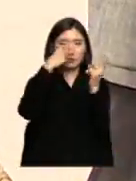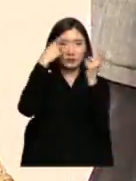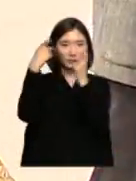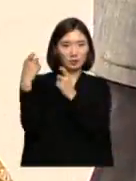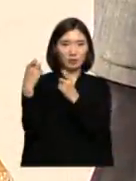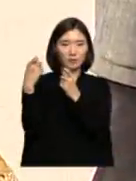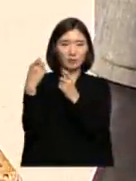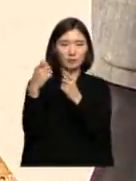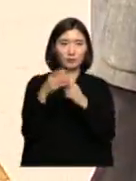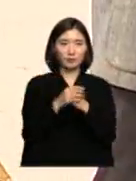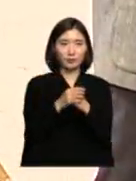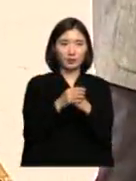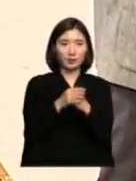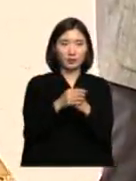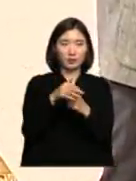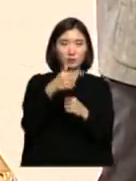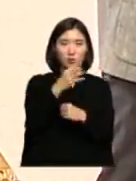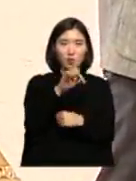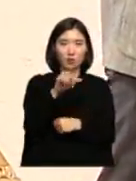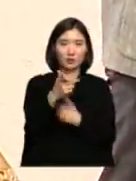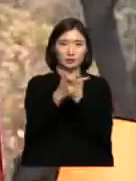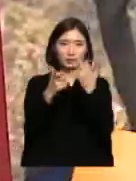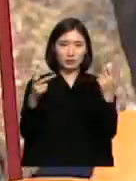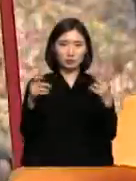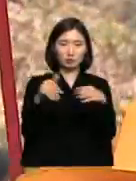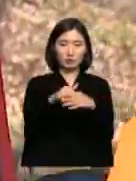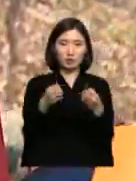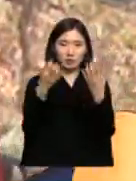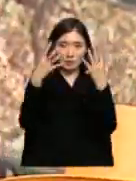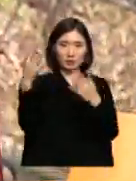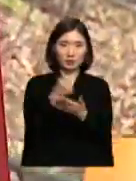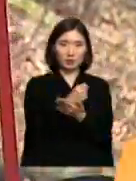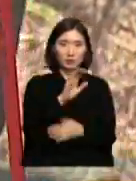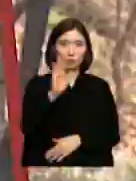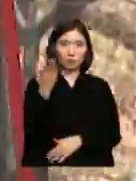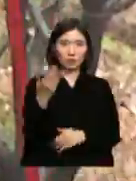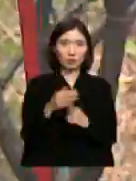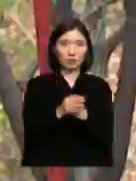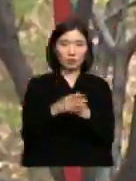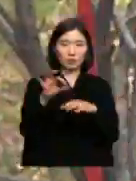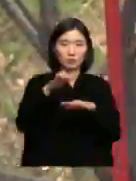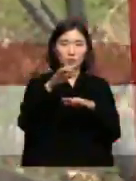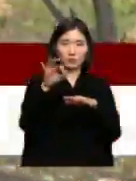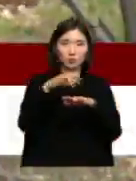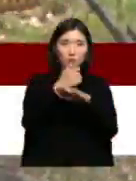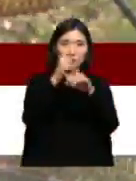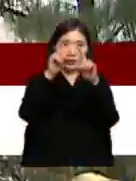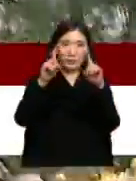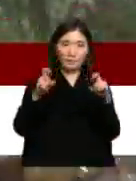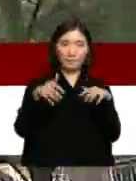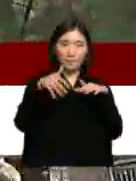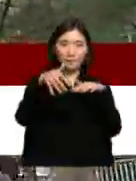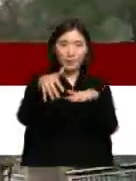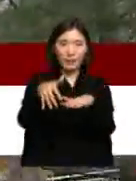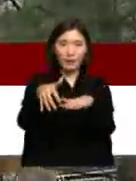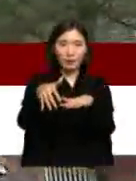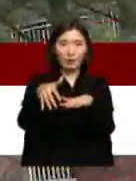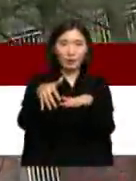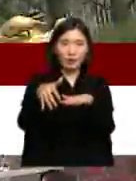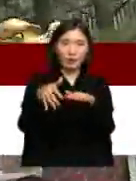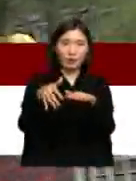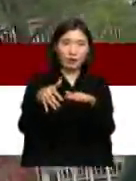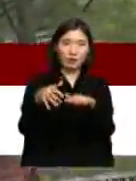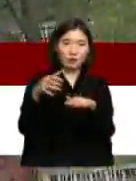이 태강릉 초안산 문화재를 갖게 됐습니다. 한편 어가 행렬에서 임금 역할은 월계동